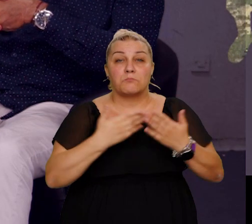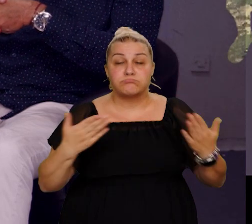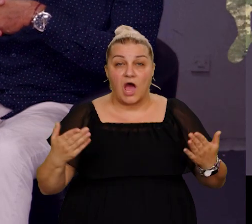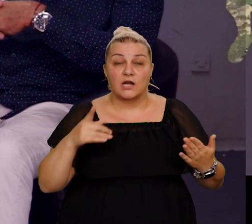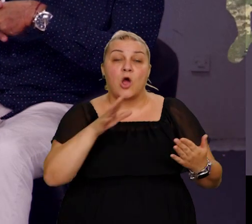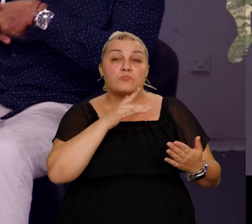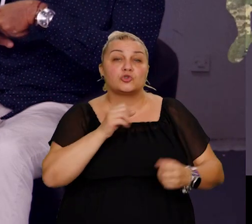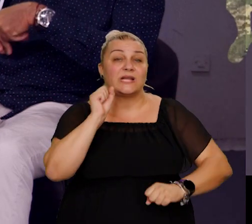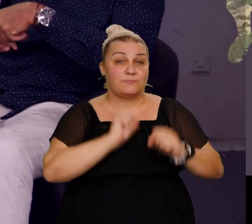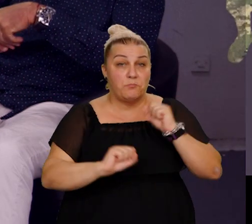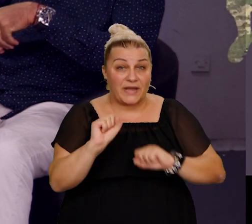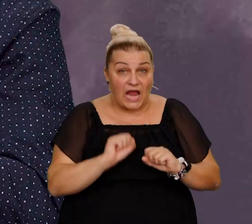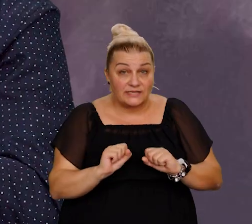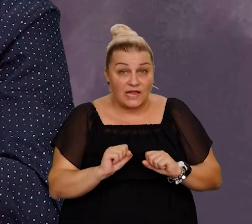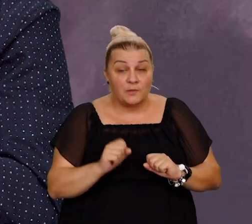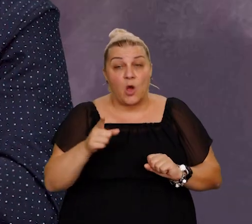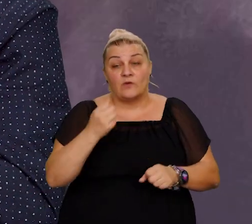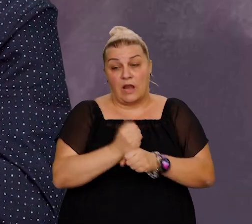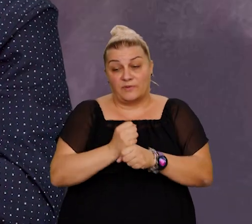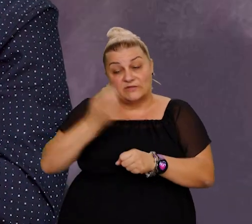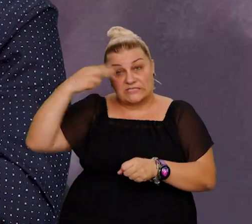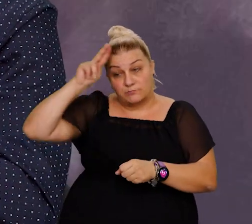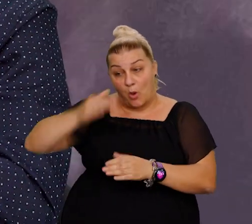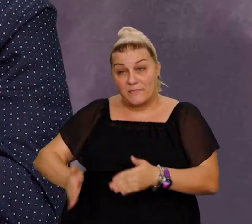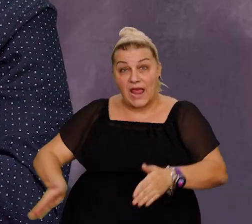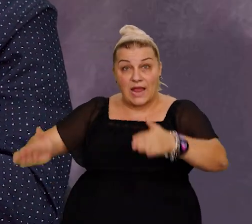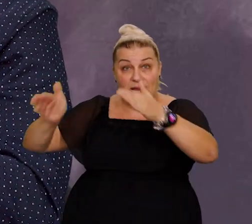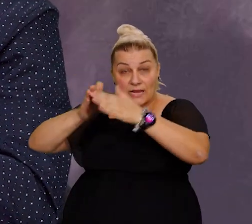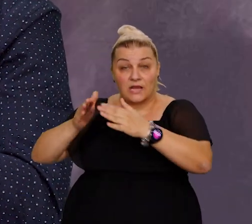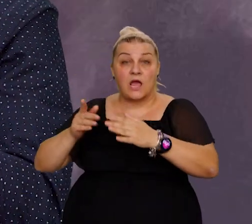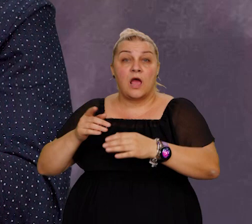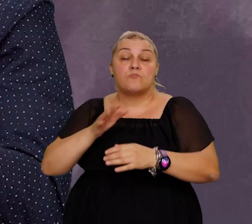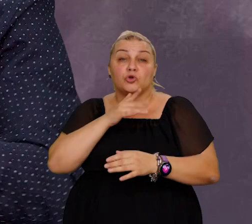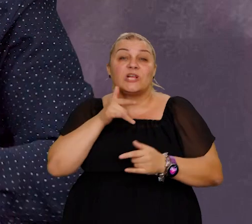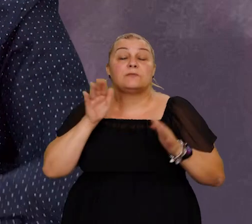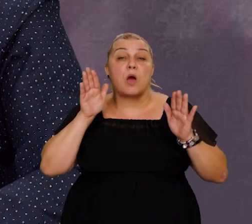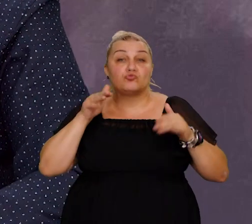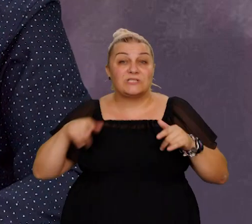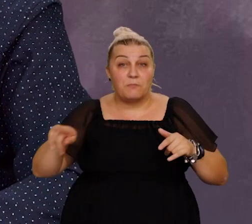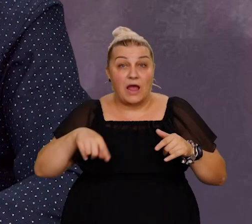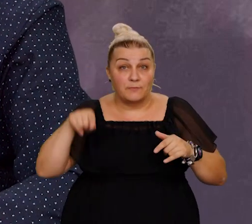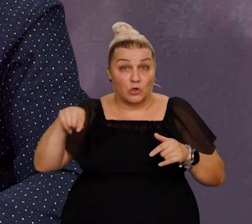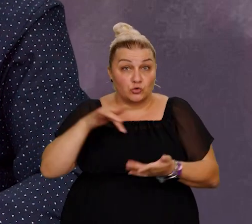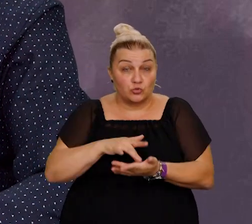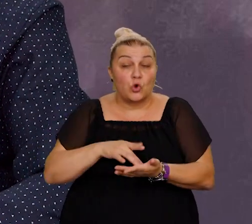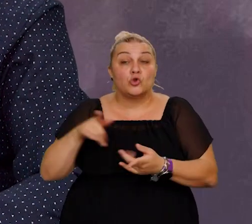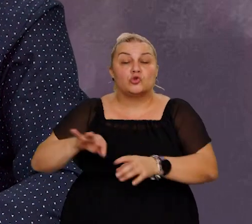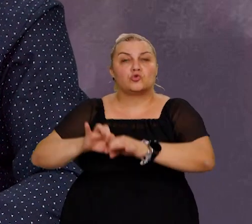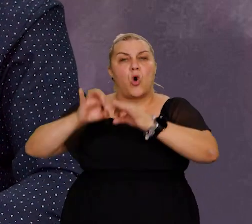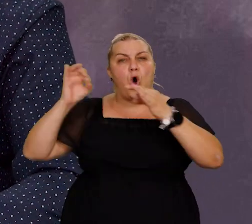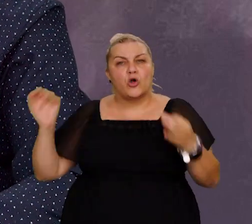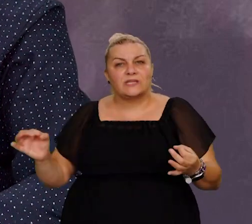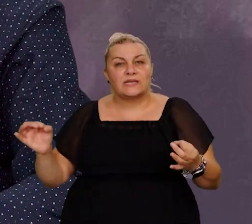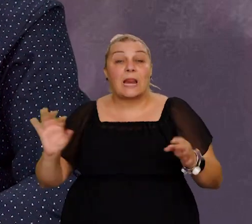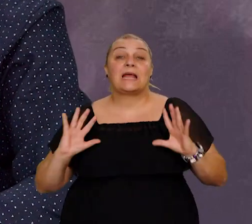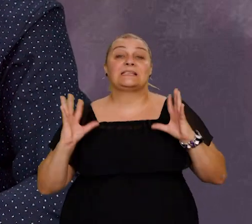Bošnjacima, braniteljima Domovinskog rata i otkriveno spomen obilježje poginulih Bošnjacima muslimanima u obrani Hrvatske. Spomen obilježje su otkrili,